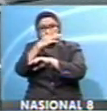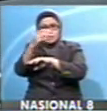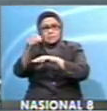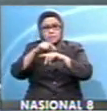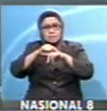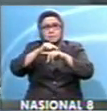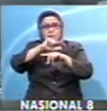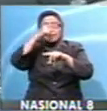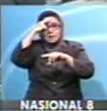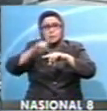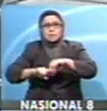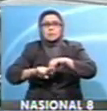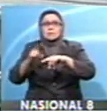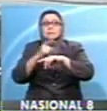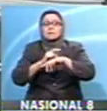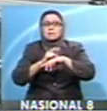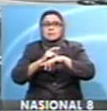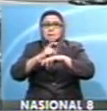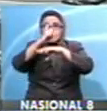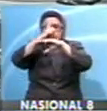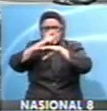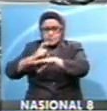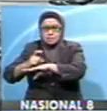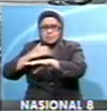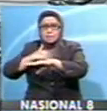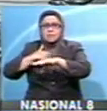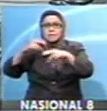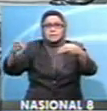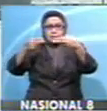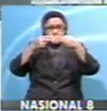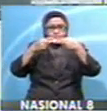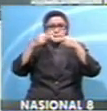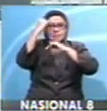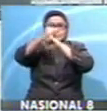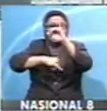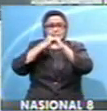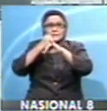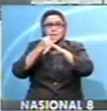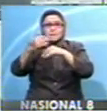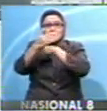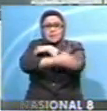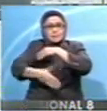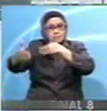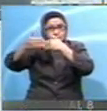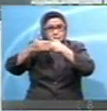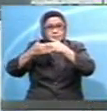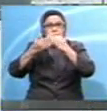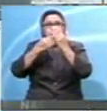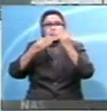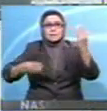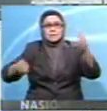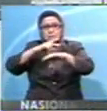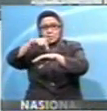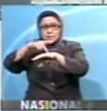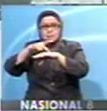angkatan kapal selam dan mempunyai hubungan antarabangsa dengan Negara Jiran Brunei dan Filipina khususnya melalui latihan bersama